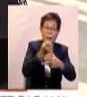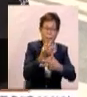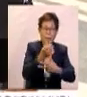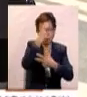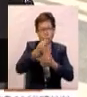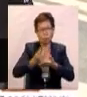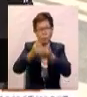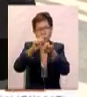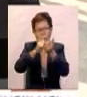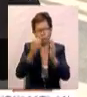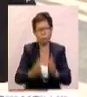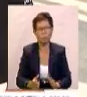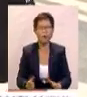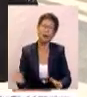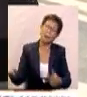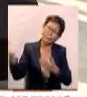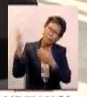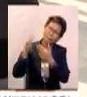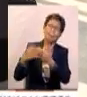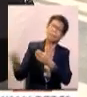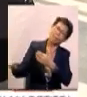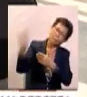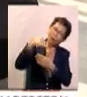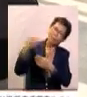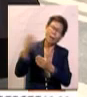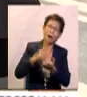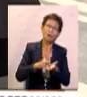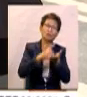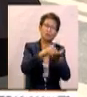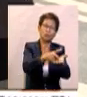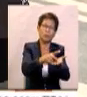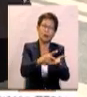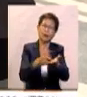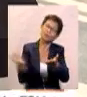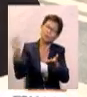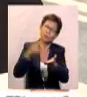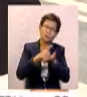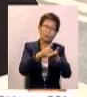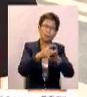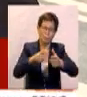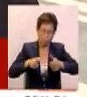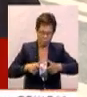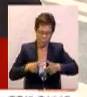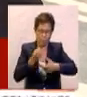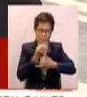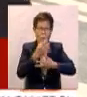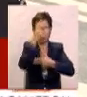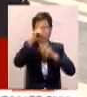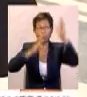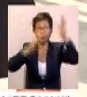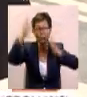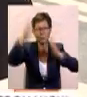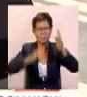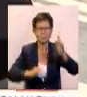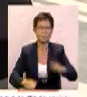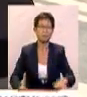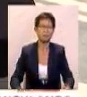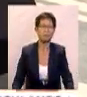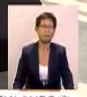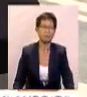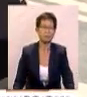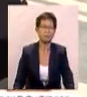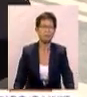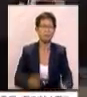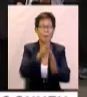atlet. Mari kita jom sumbang pingat emas untuk Malaysia,